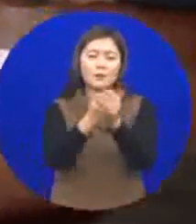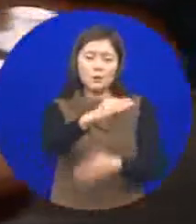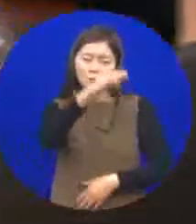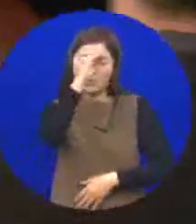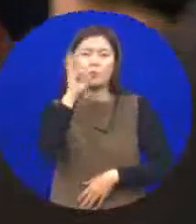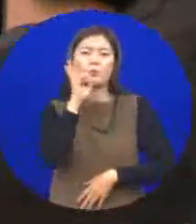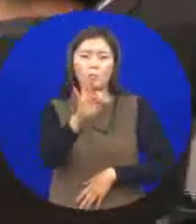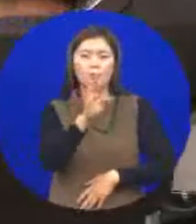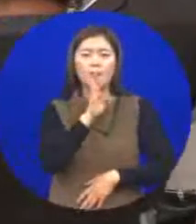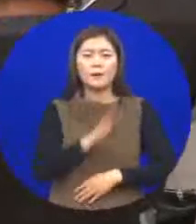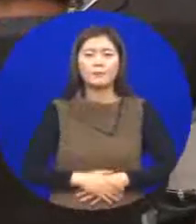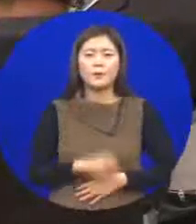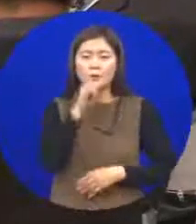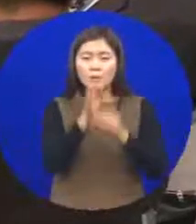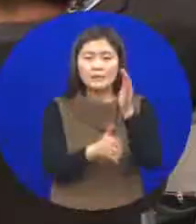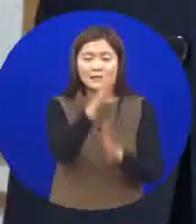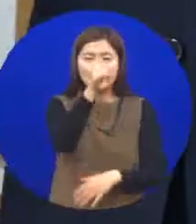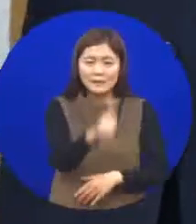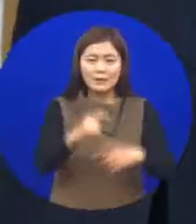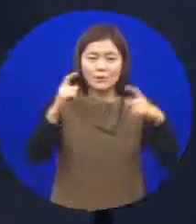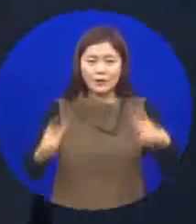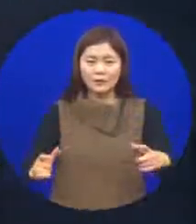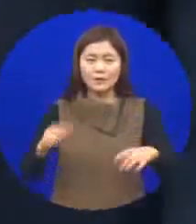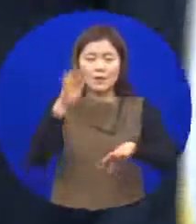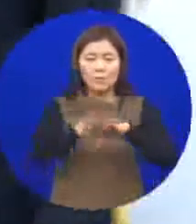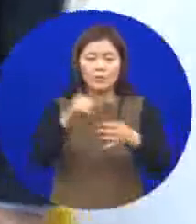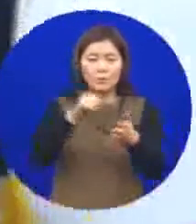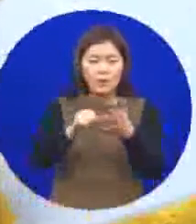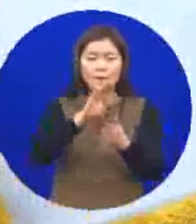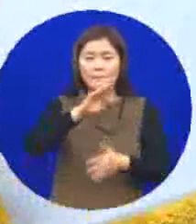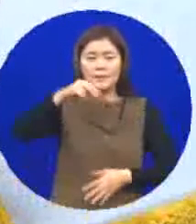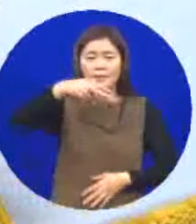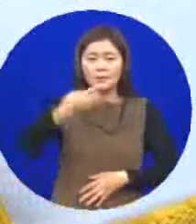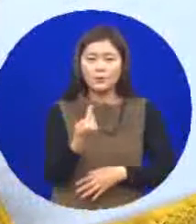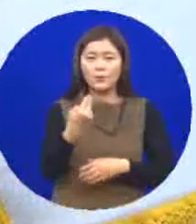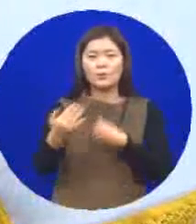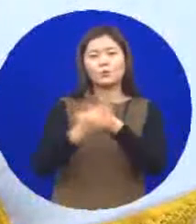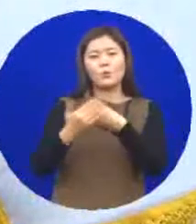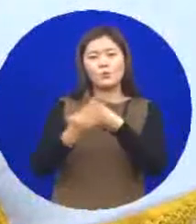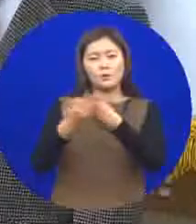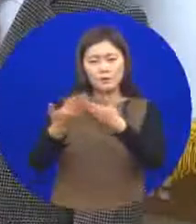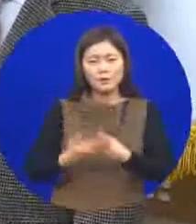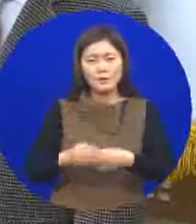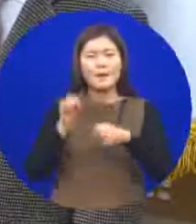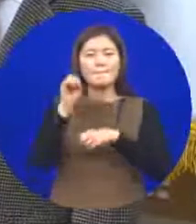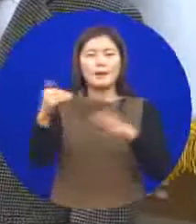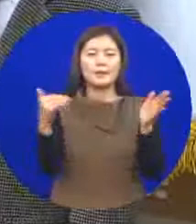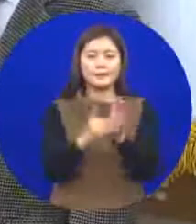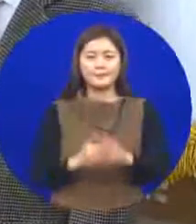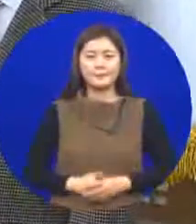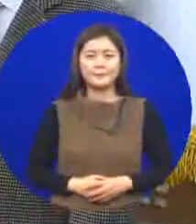위한 모범 사례로 보고 있다고 밝혔고 정찬민 시장은 관내에서 생산되는 축분과 액상 비료 등이 도움이 될 수 있을